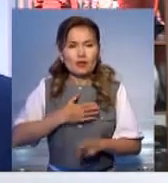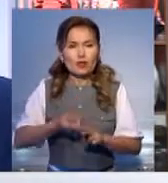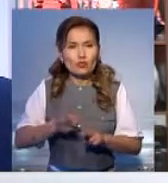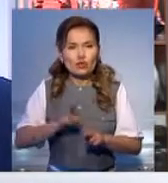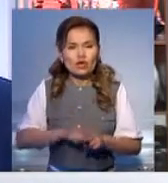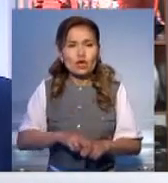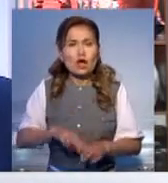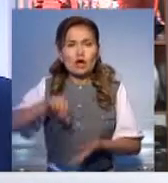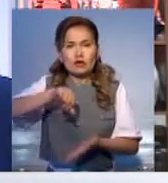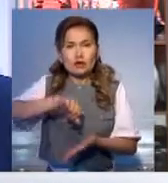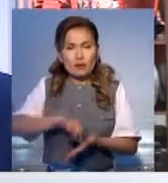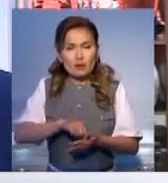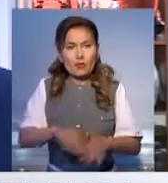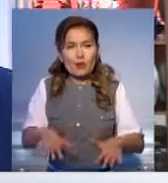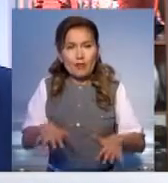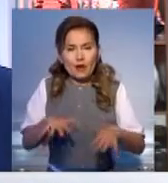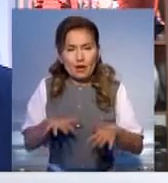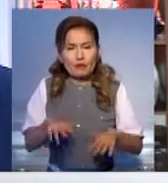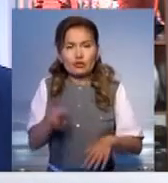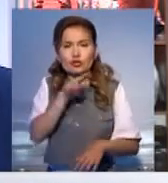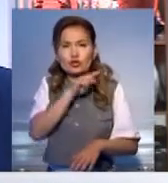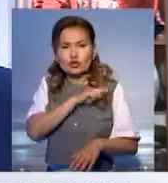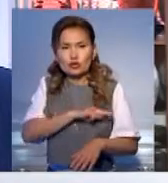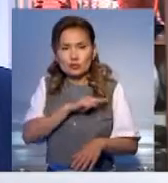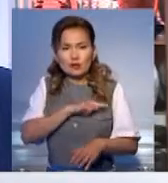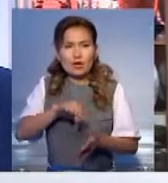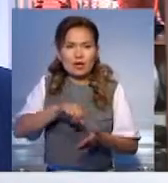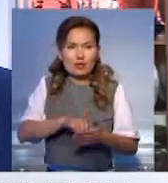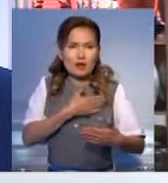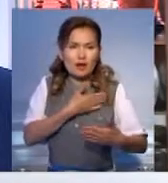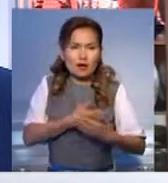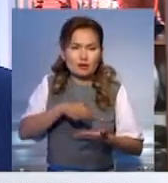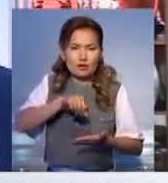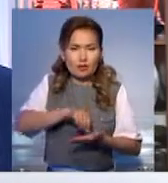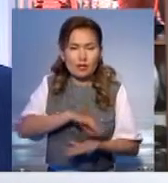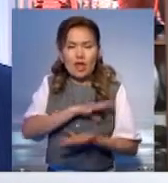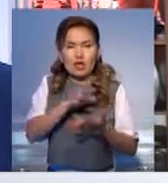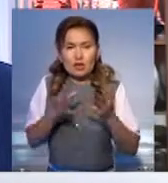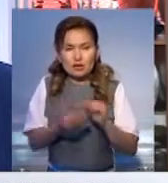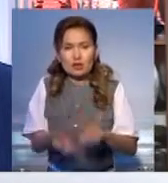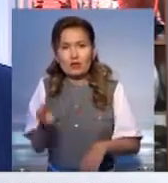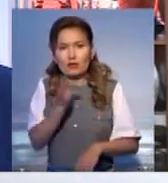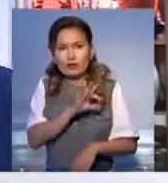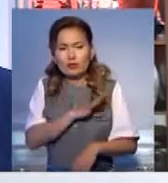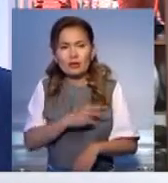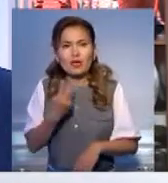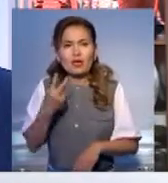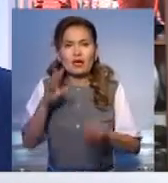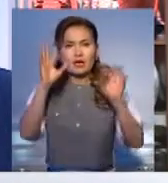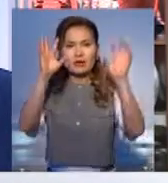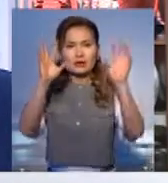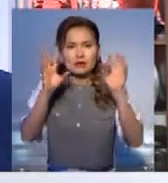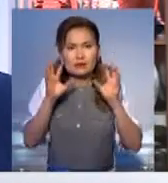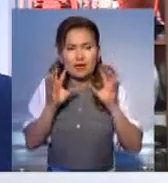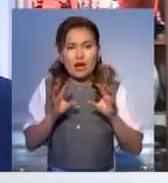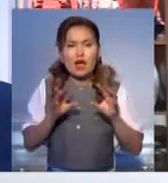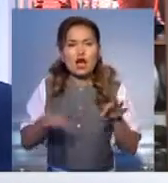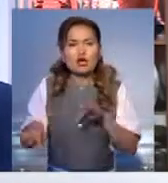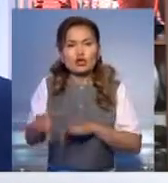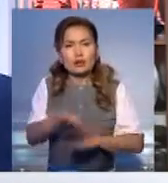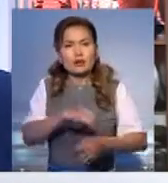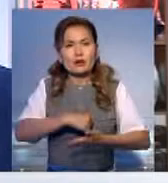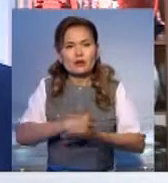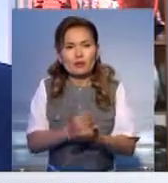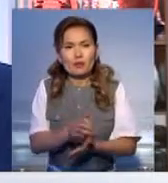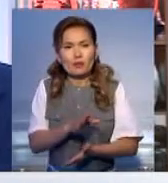бұл сессия өте нәтижелі болды. Екі заң жобасына жұмыс тобына жетекшілік жасадым. Бір